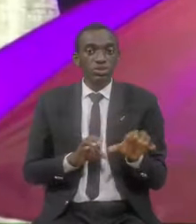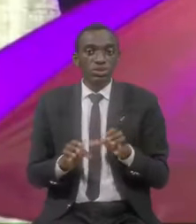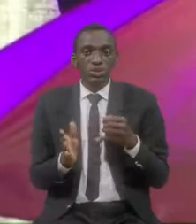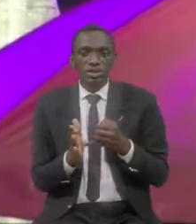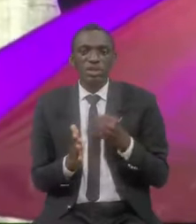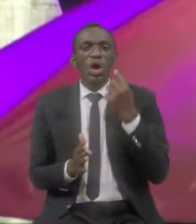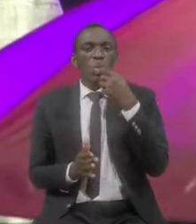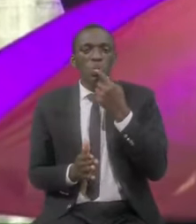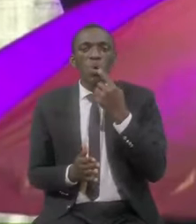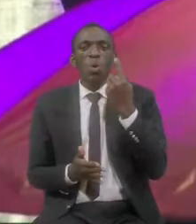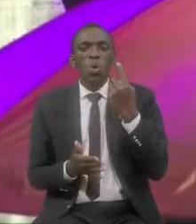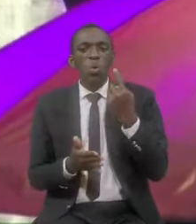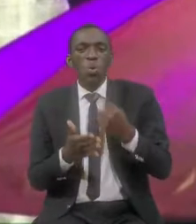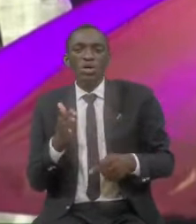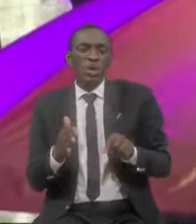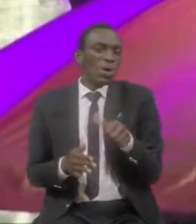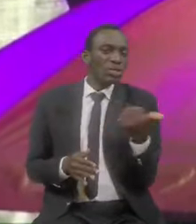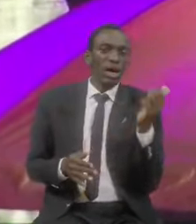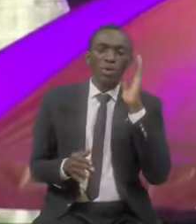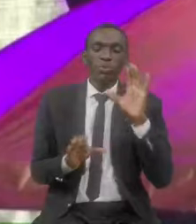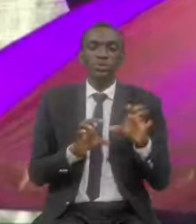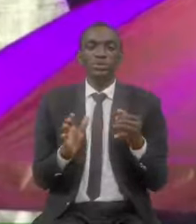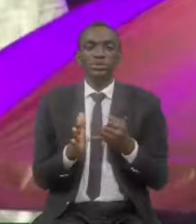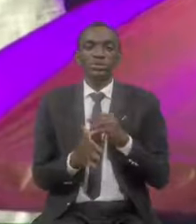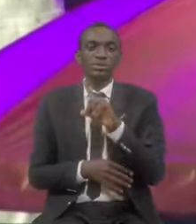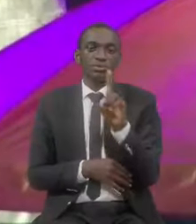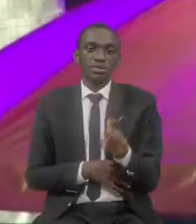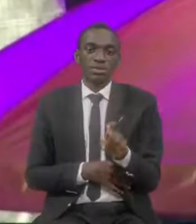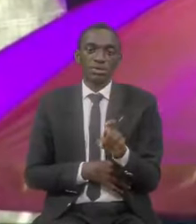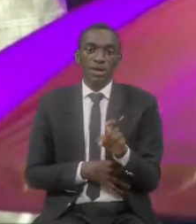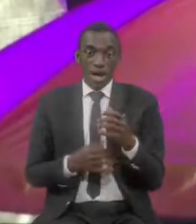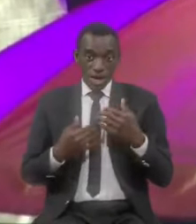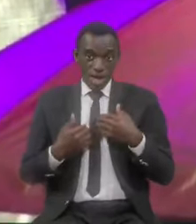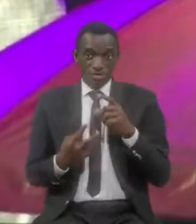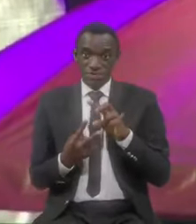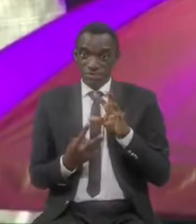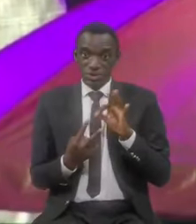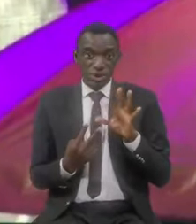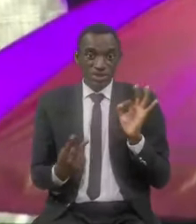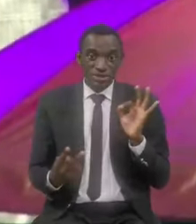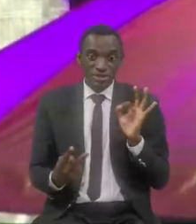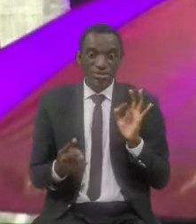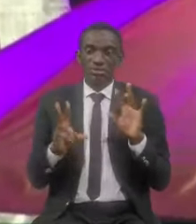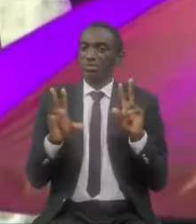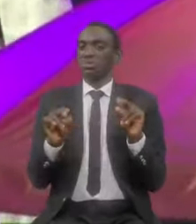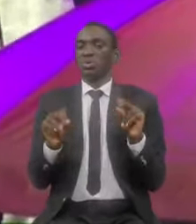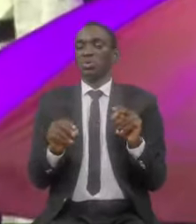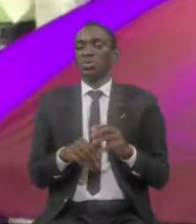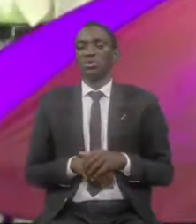autre alternative pour vous? Je suis désolé de vous le dire que au grand jamais.